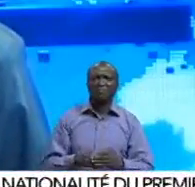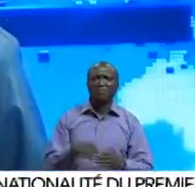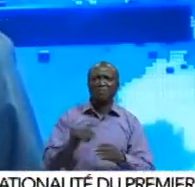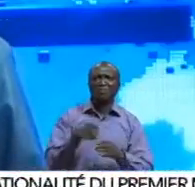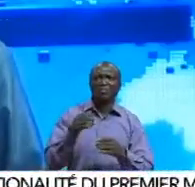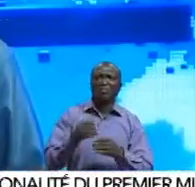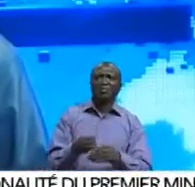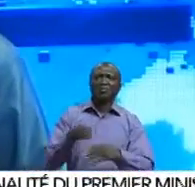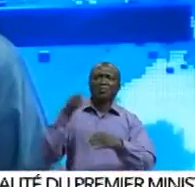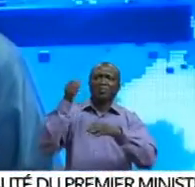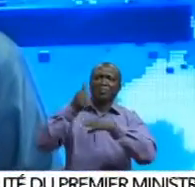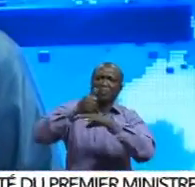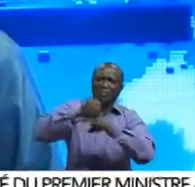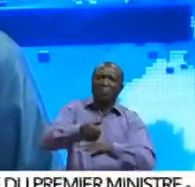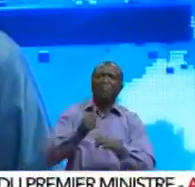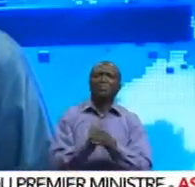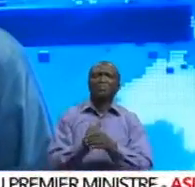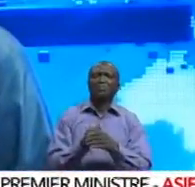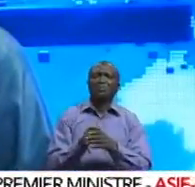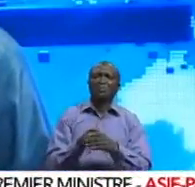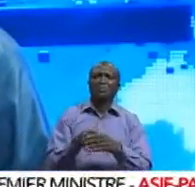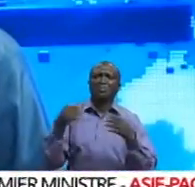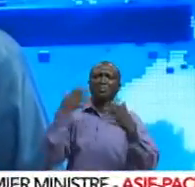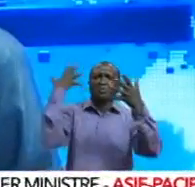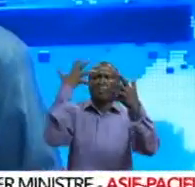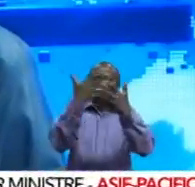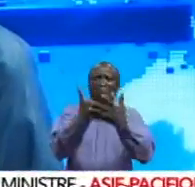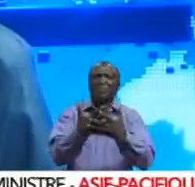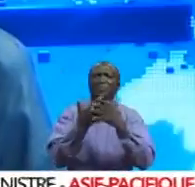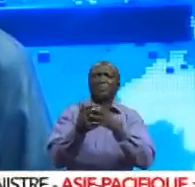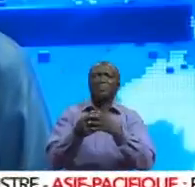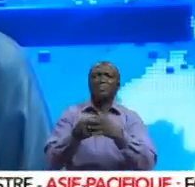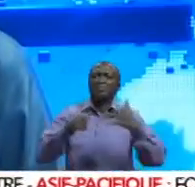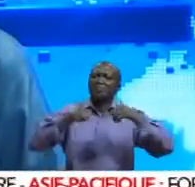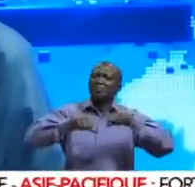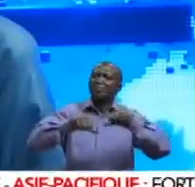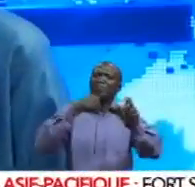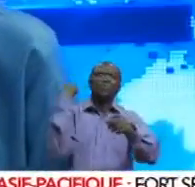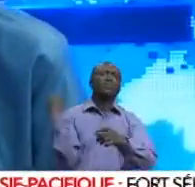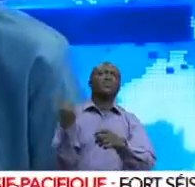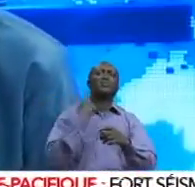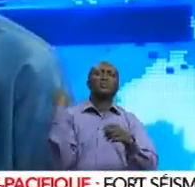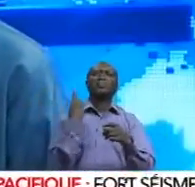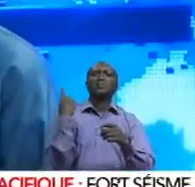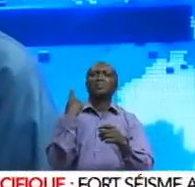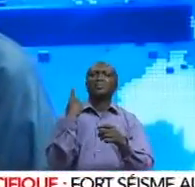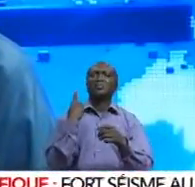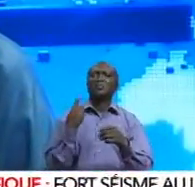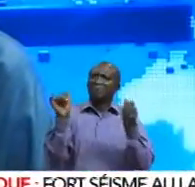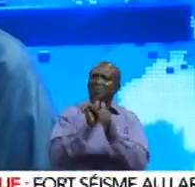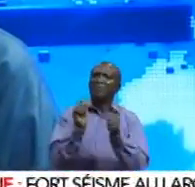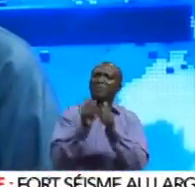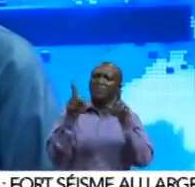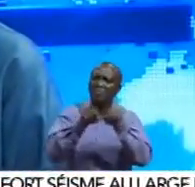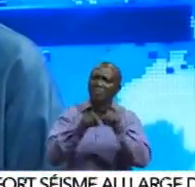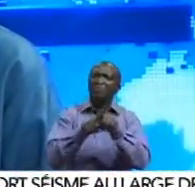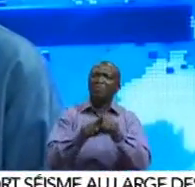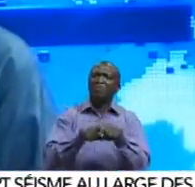condamner les personnes à la à la prison à perpétuité sans possibilité de remise de P c'est aussi une solution qu'il nous faut